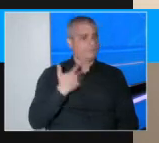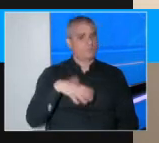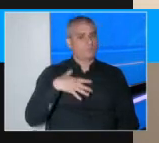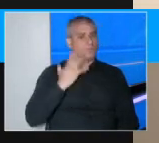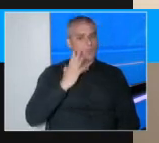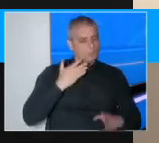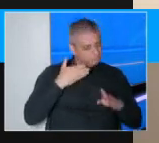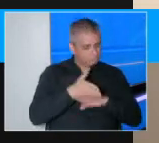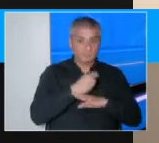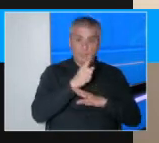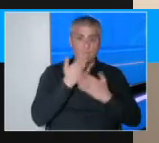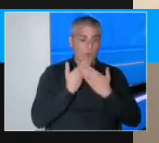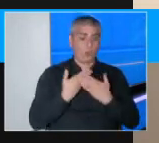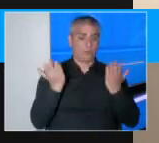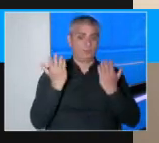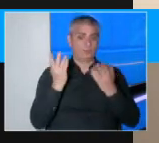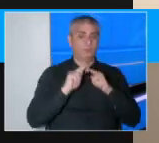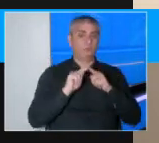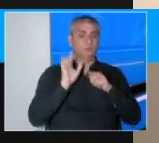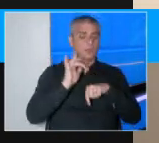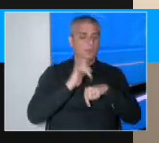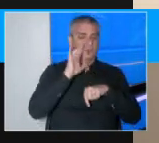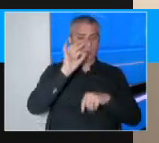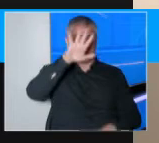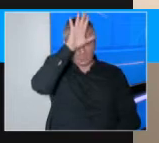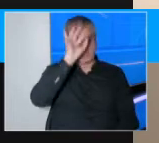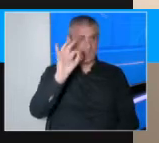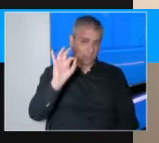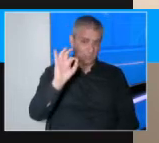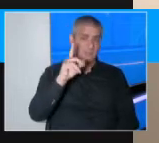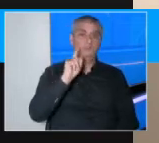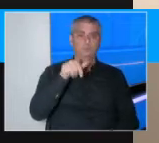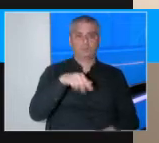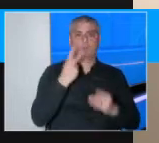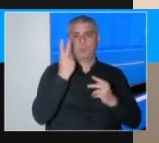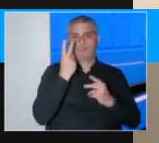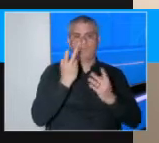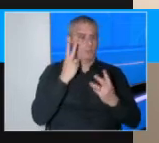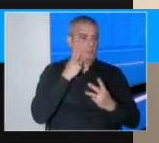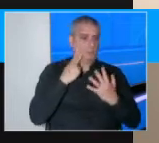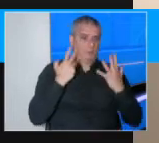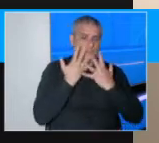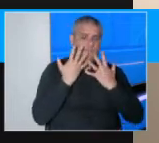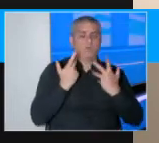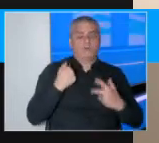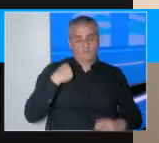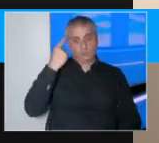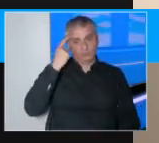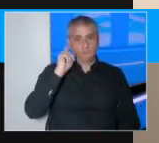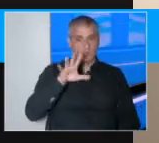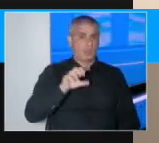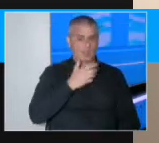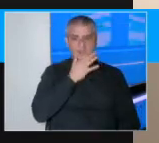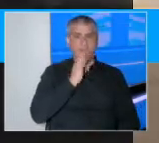מאוד חודרנית, היא גם חושפת סוג של פגיעות איראנית. יש כאן כמובן מבוכה, ואני בהחלט חושב שצריך